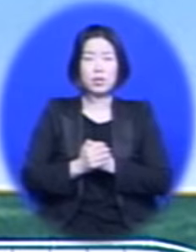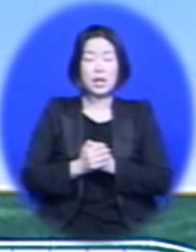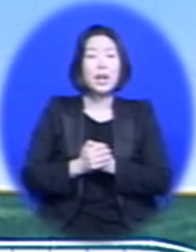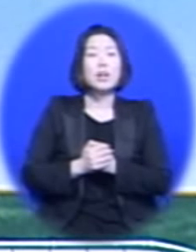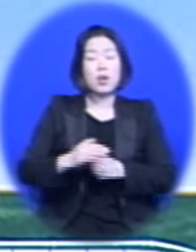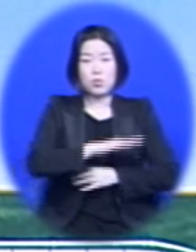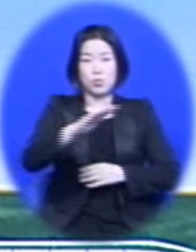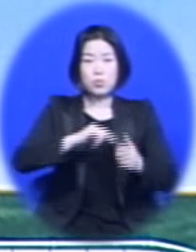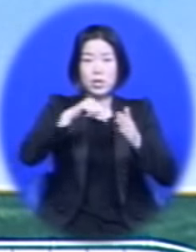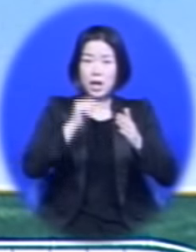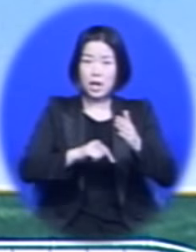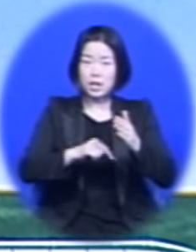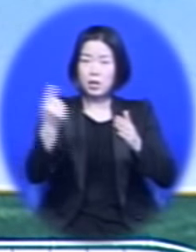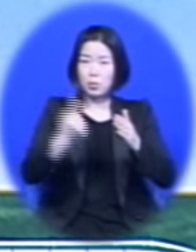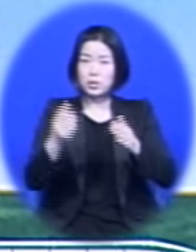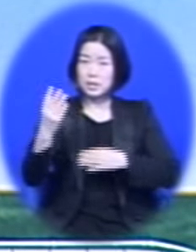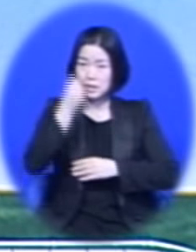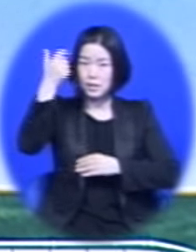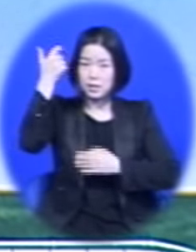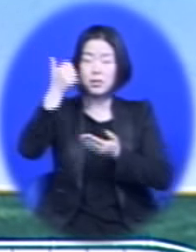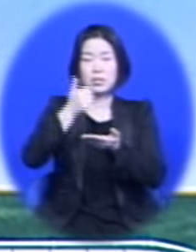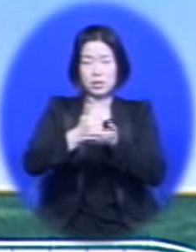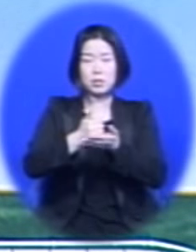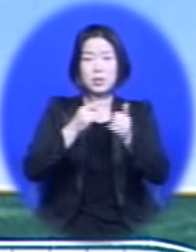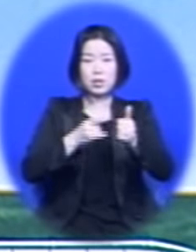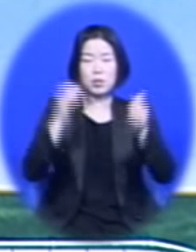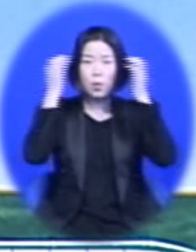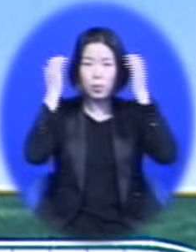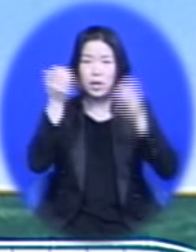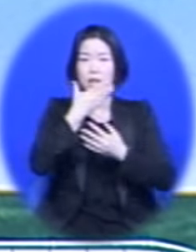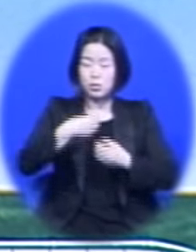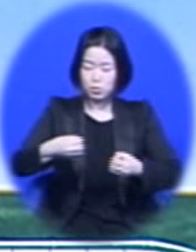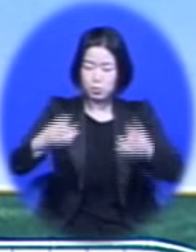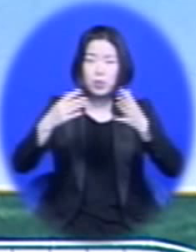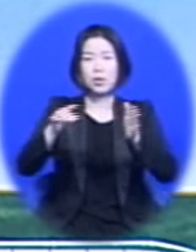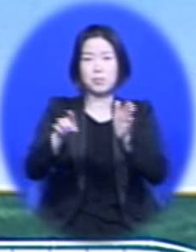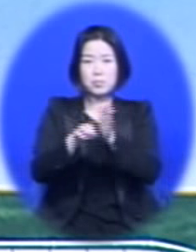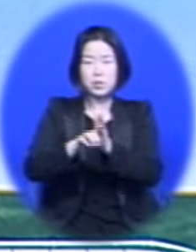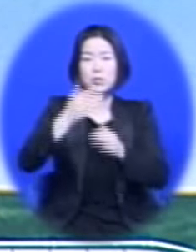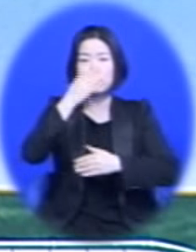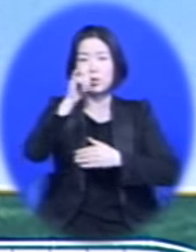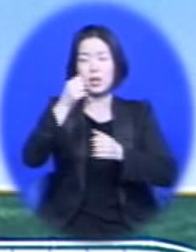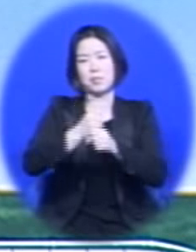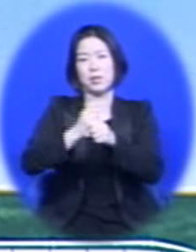그래서 우리 안에 오시는 성령께서 고난을 축복이라고 믿어지게 해주시는 것입니다.